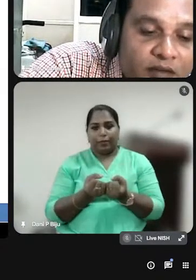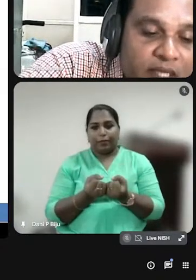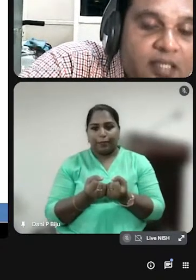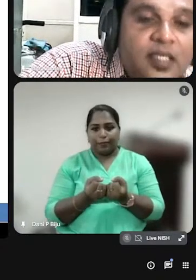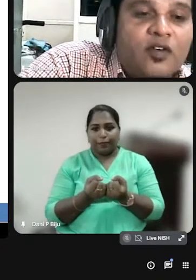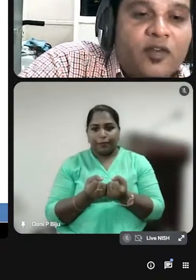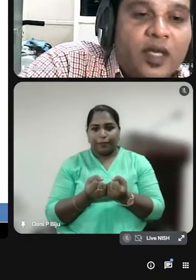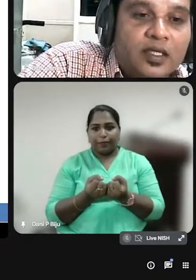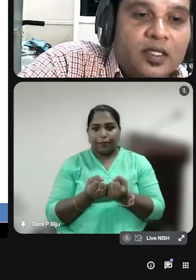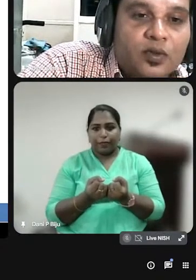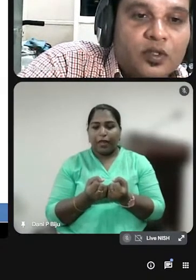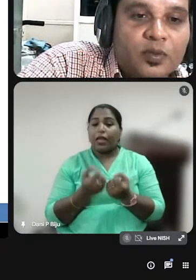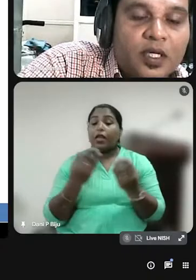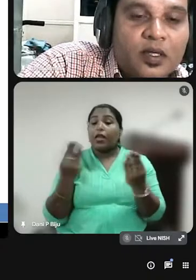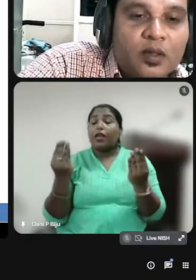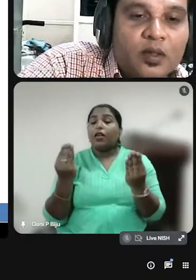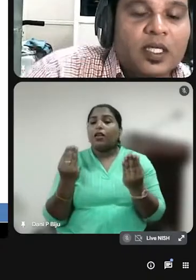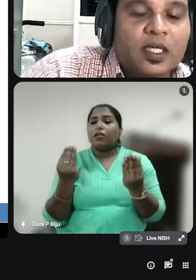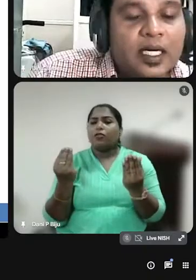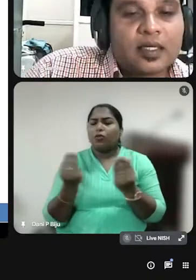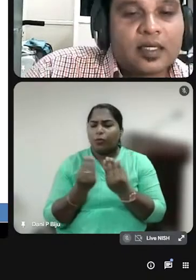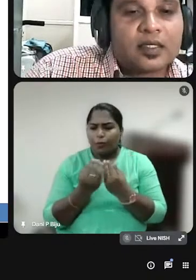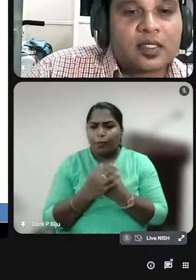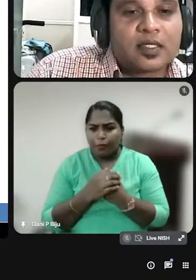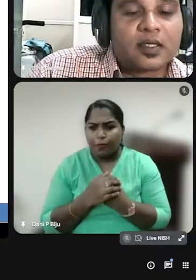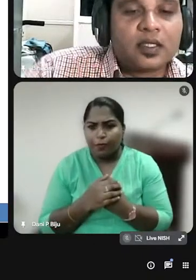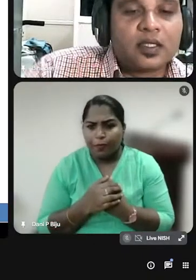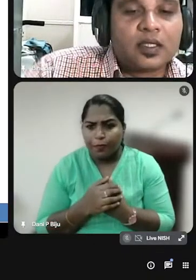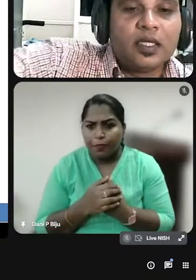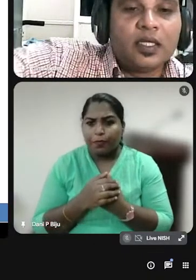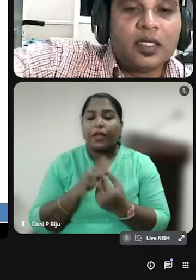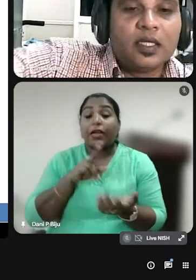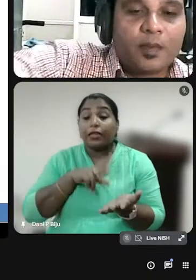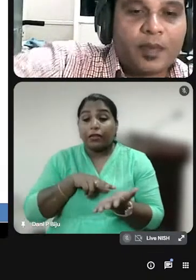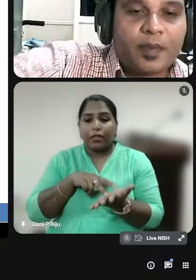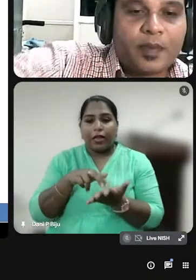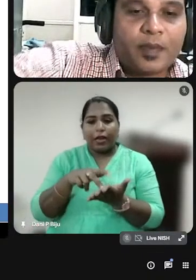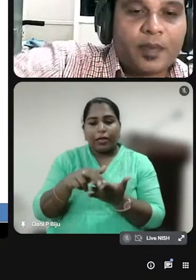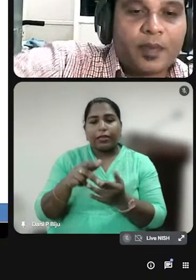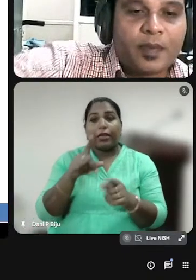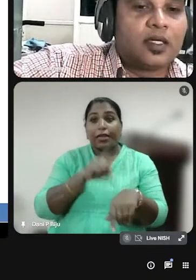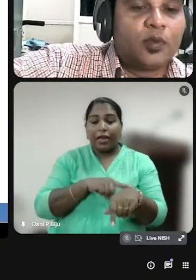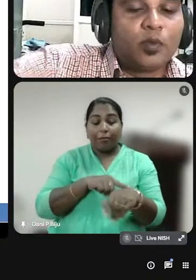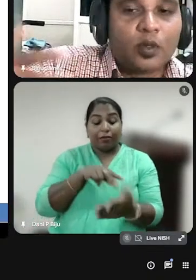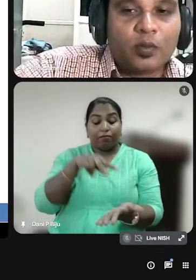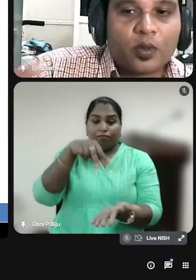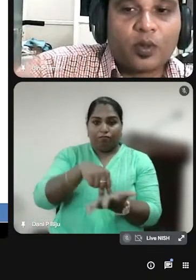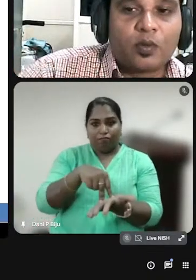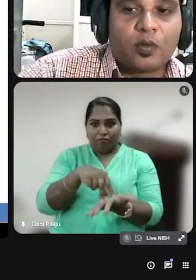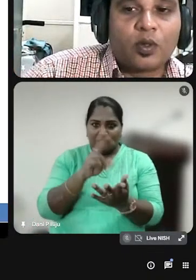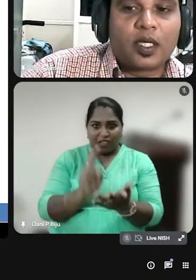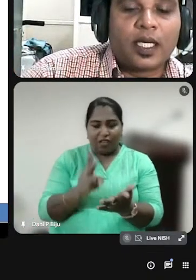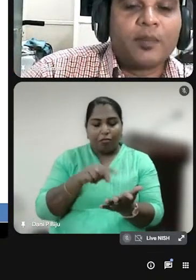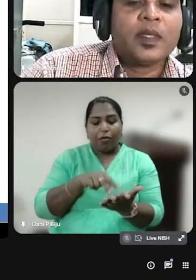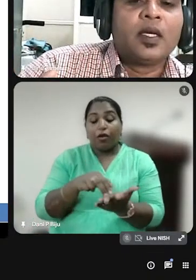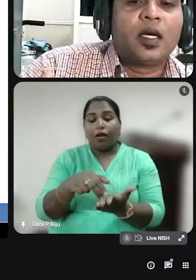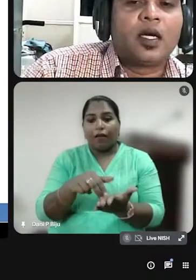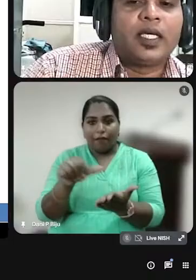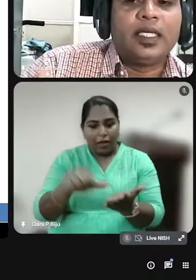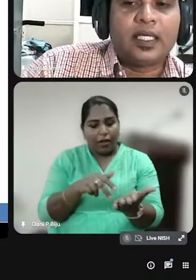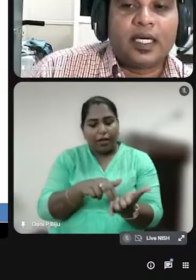അതുപോലെ തന്നെ ഫ്രീസിങ് ഓഫ് ഗേറ്റിനെ കുറിച്ച് പറഞ്ഞത്, നടക്കുന്ന സമയത്ത് നിന്നു പോവുക, പെട്ടെന്ന് സ്റ്റക്കാതെ, മുമ്പോട്ടും പുറകോട്ടും